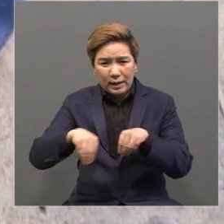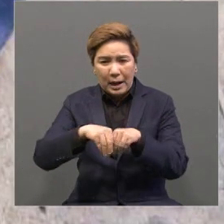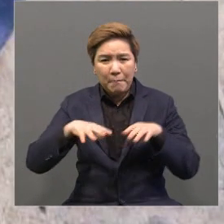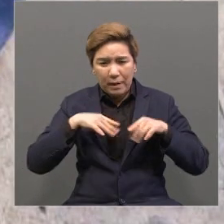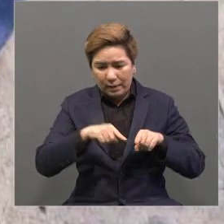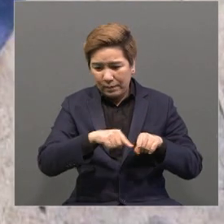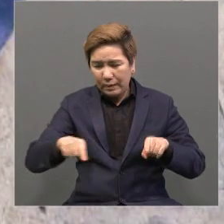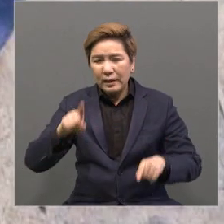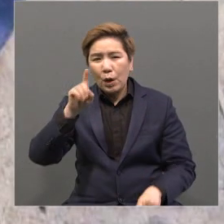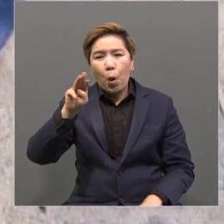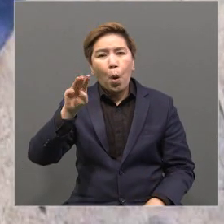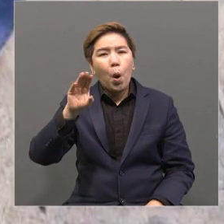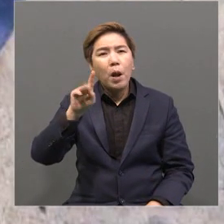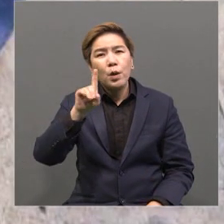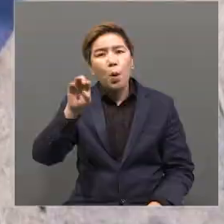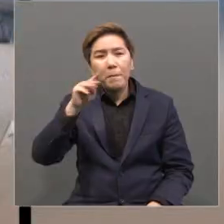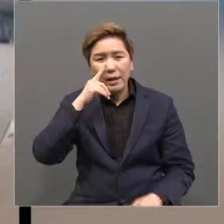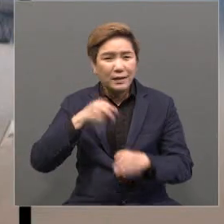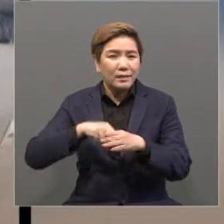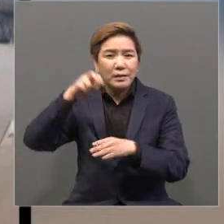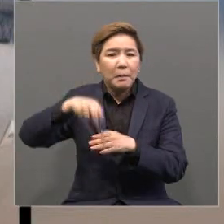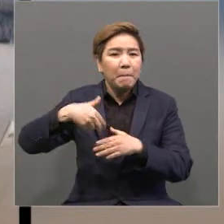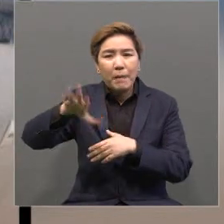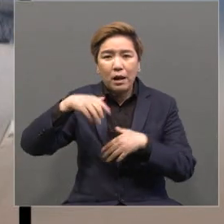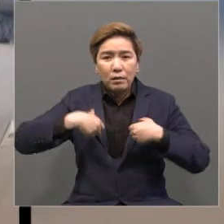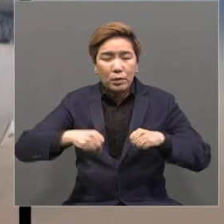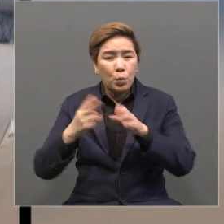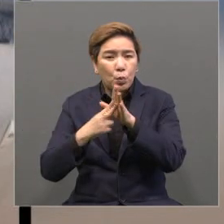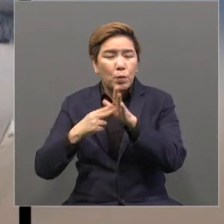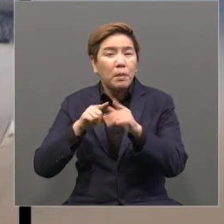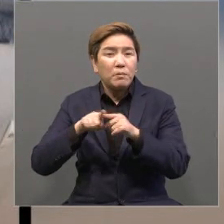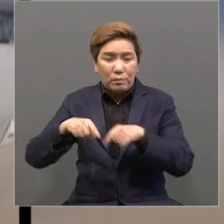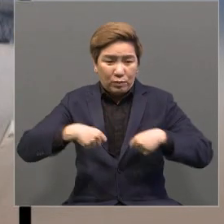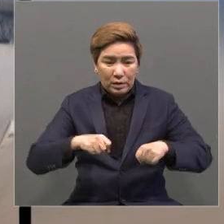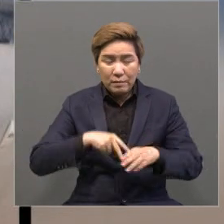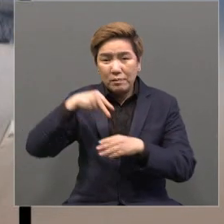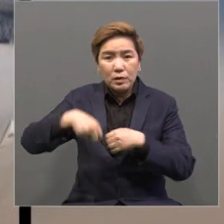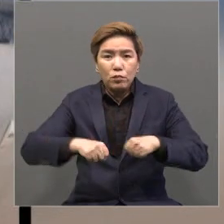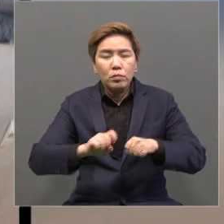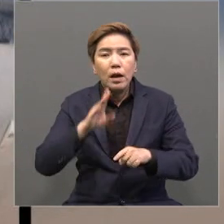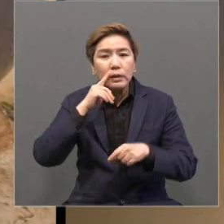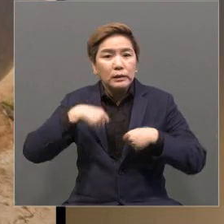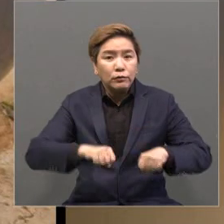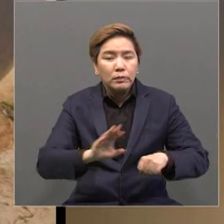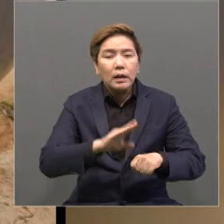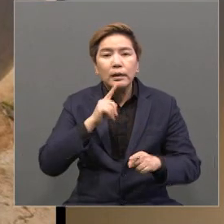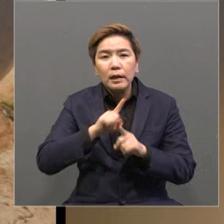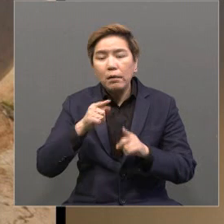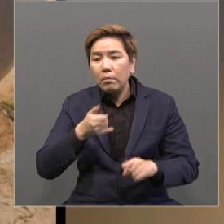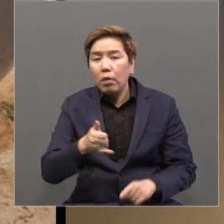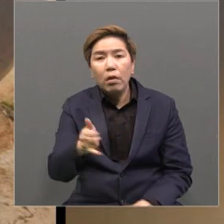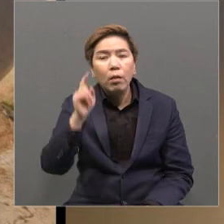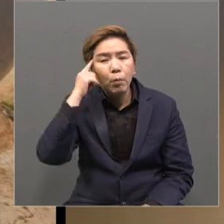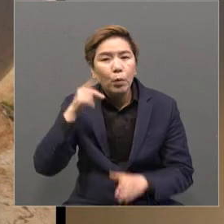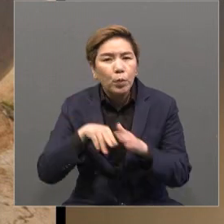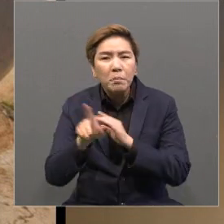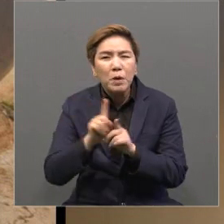จากหอพักไป 100เมตรฮะคือกระโดดกำแพงหนีไปแล้วเนี่ยไม่ได้วิ่งไปที่มอเตอร์ไซค์ของตัวเองแล้วก็ขับหนีนะไปไหนก็ไม่รู้